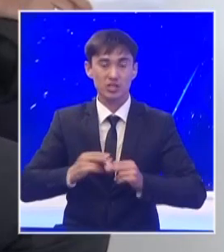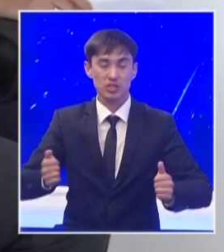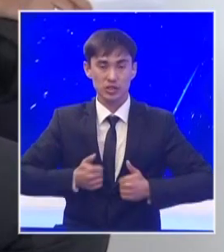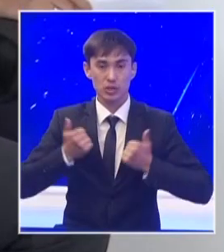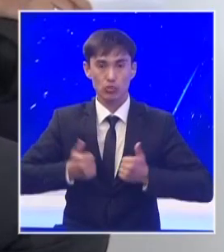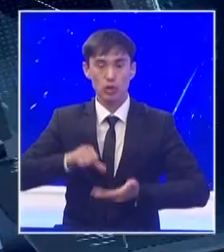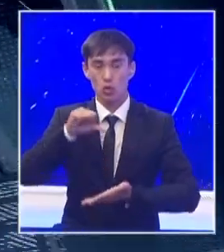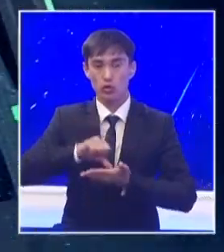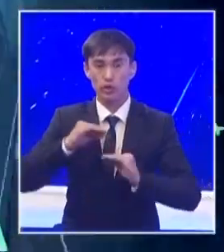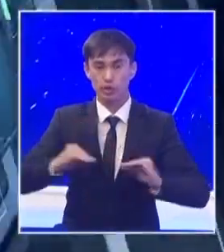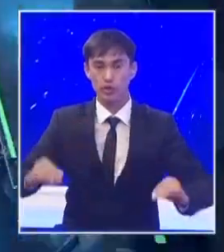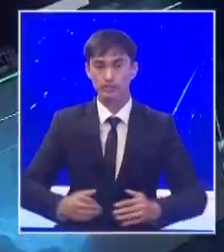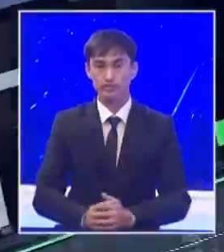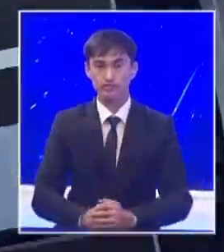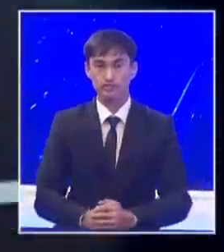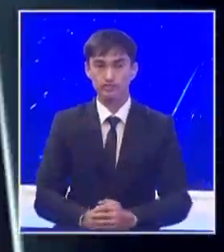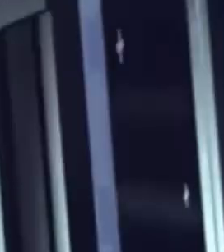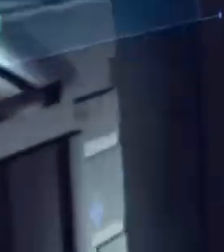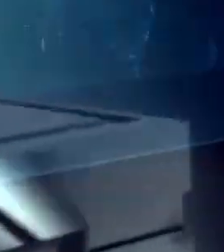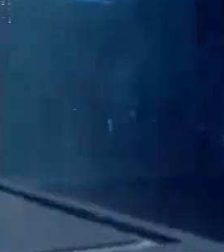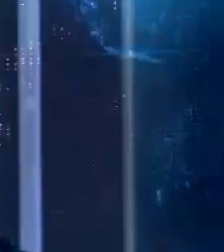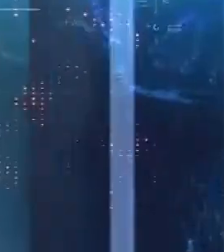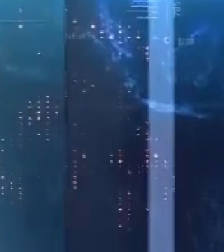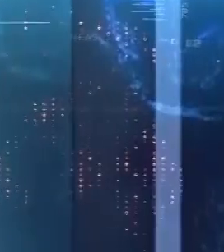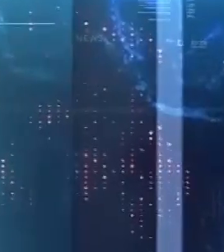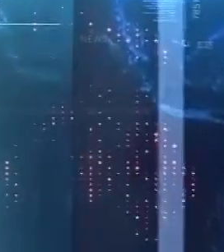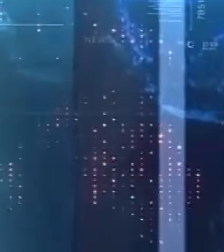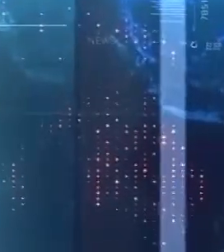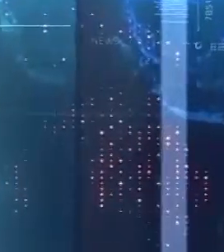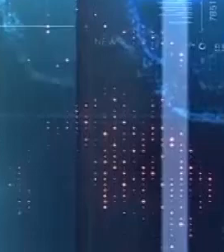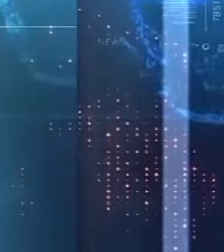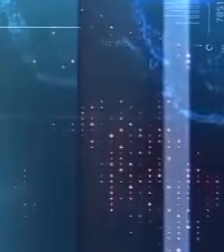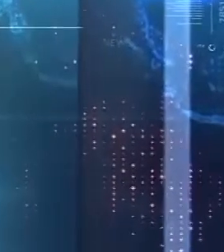для учащихся. Светлана Кондратенко, Надир Хамзин, телеканал ЖТСУ.